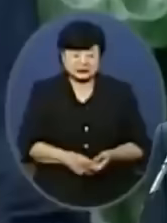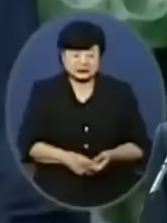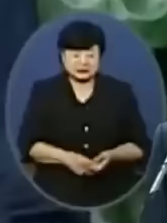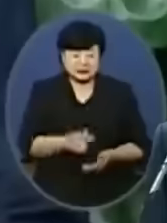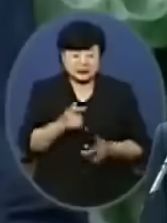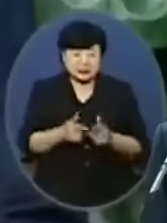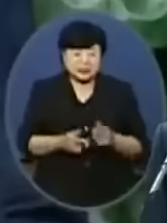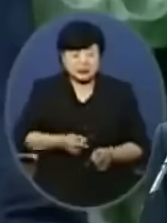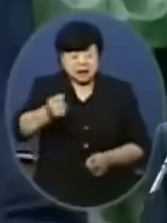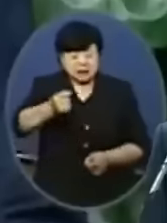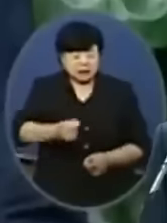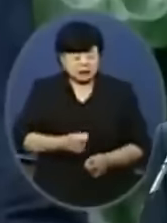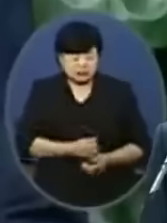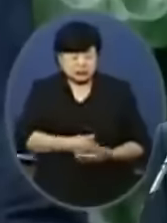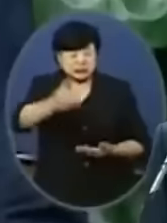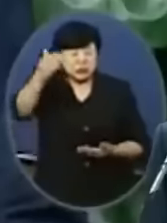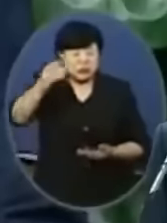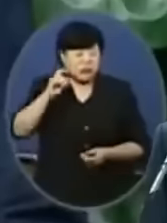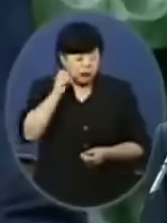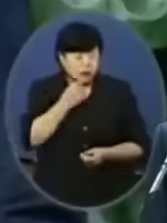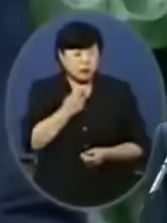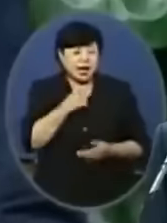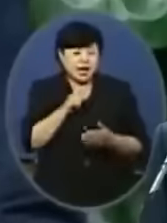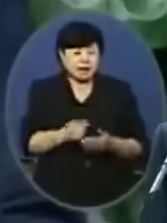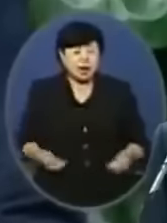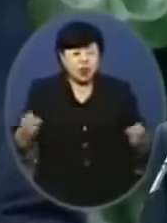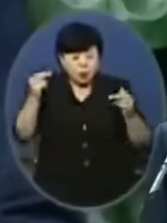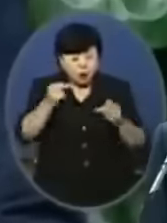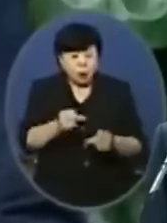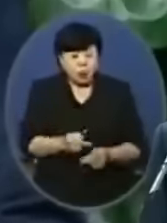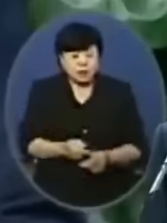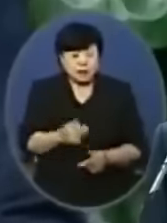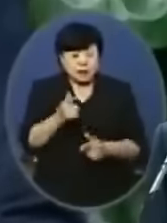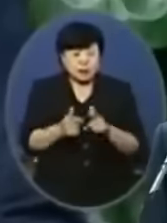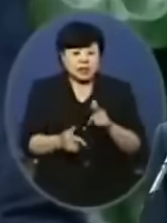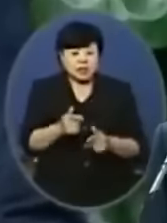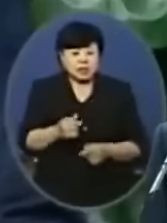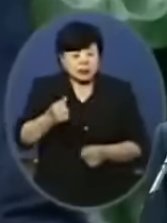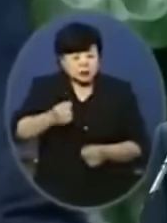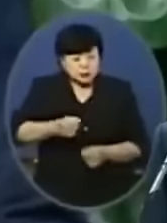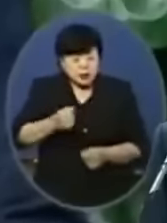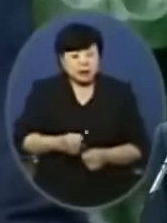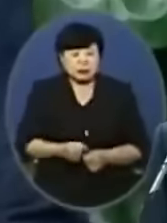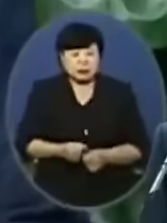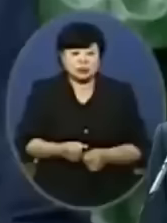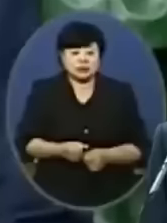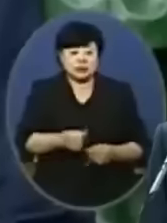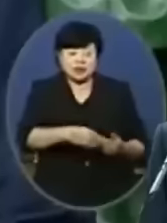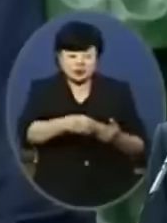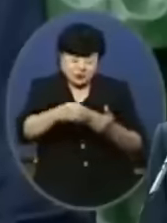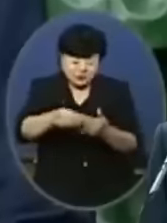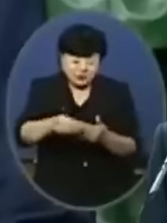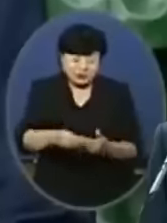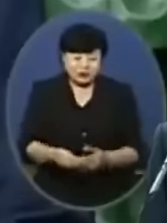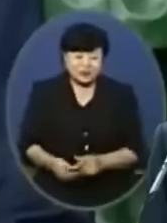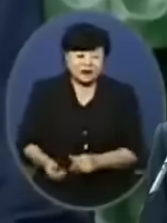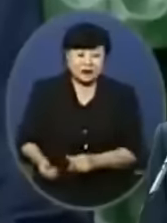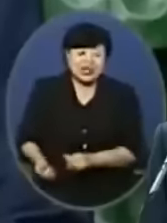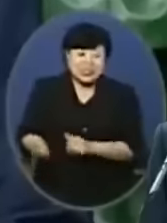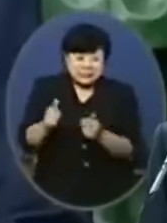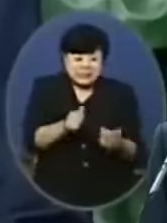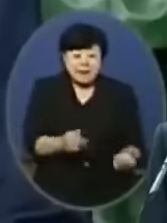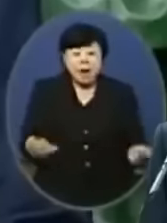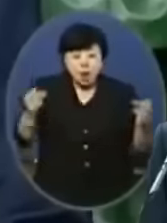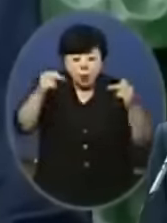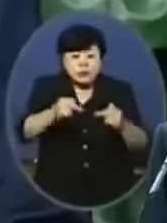막대기로 치고 어려운 골짜기를 지날 때는 지팡이로 이끌어주시는 것입니다. 주께서 사망의 엄심한 골짜기를 지날